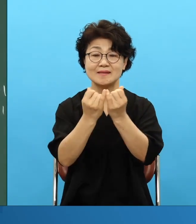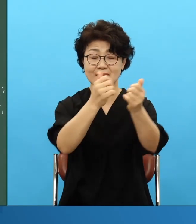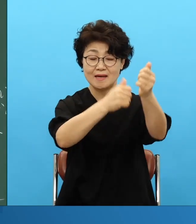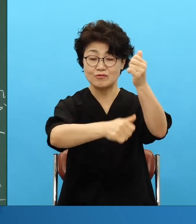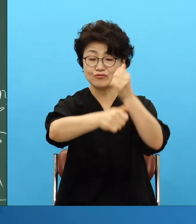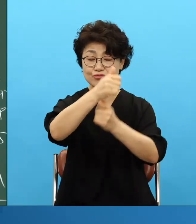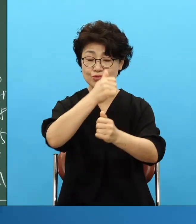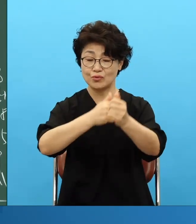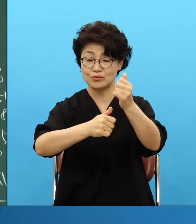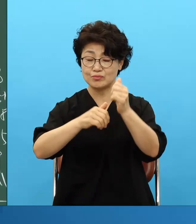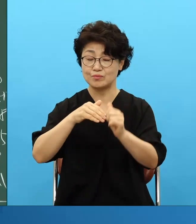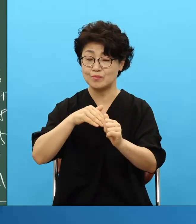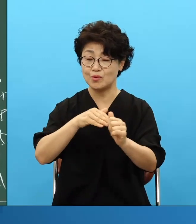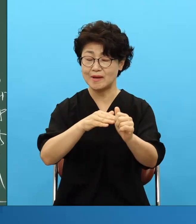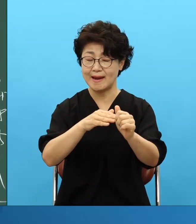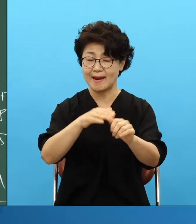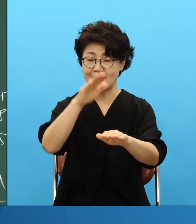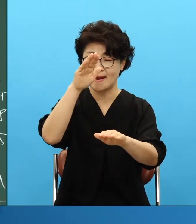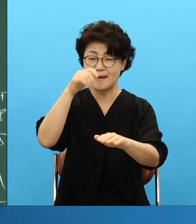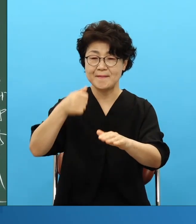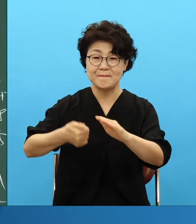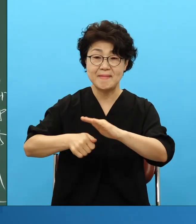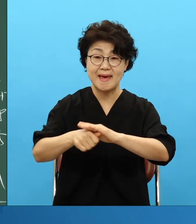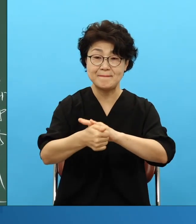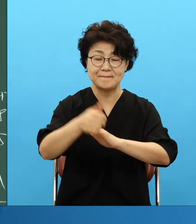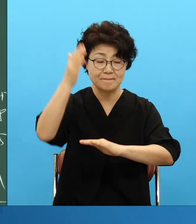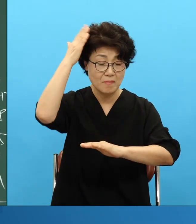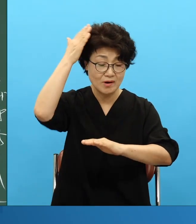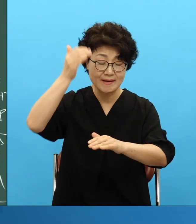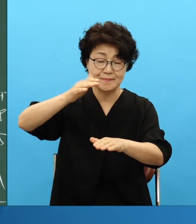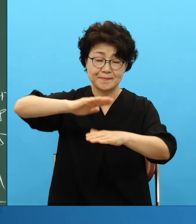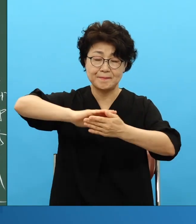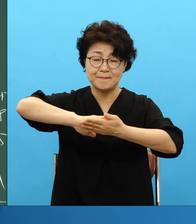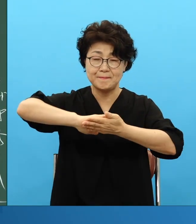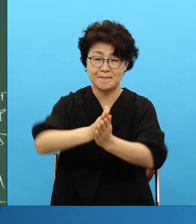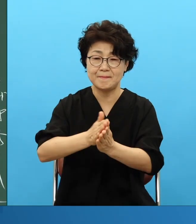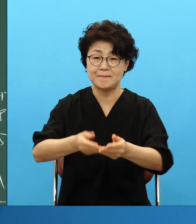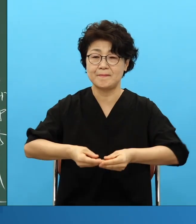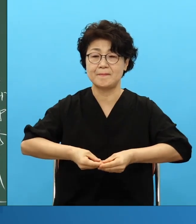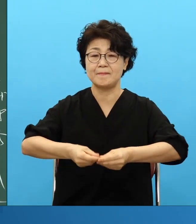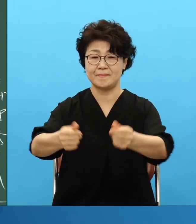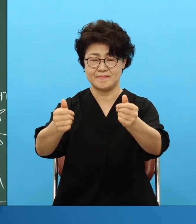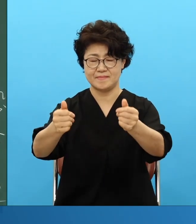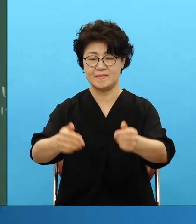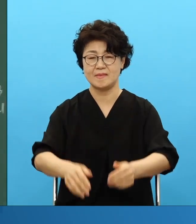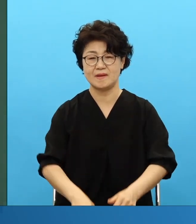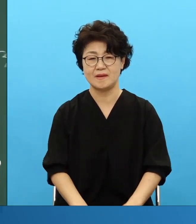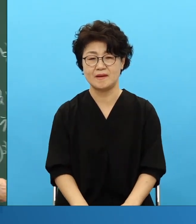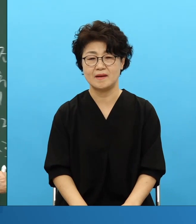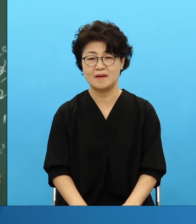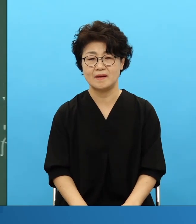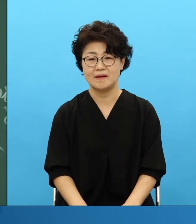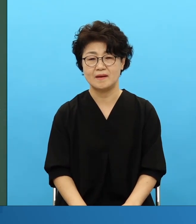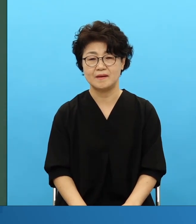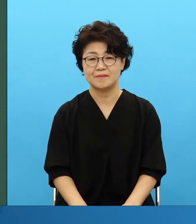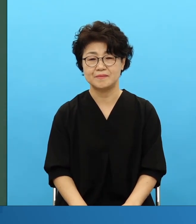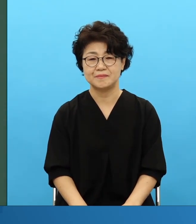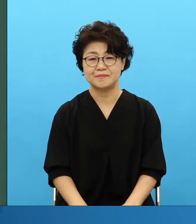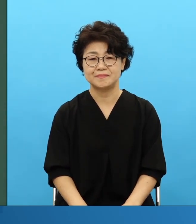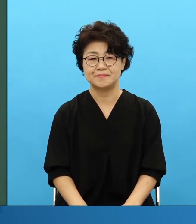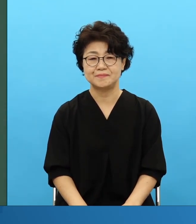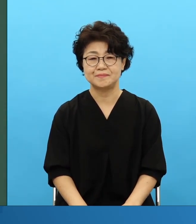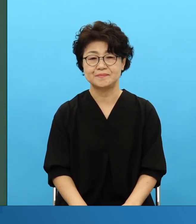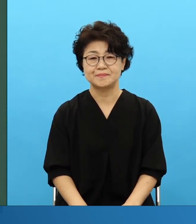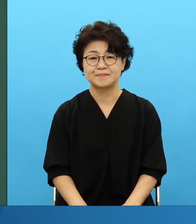And this was taken from us, but God sent the offspring of the woman to crush the head of the serpent. 오늘 본문의 산업인들은 이 축복